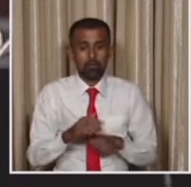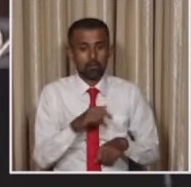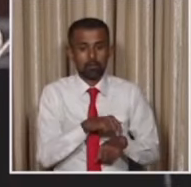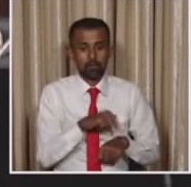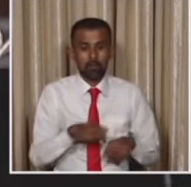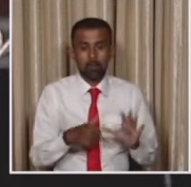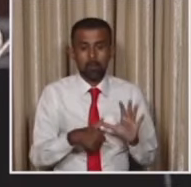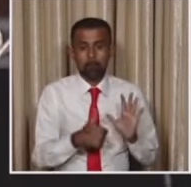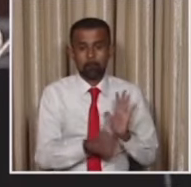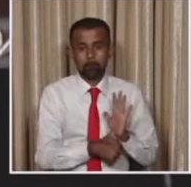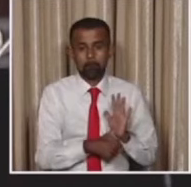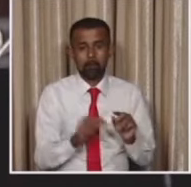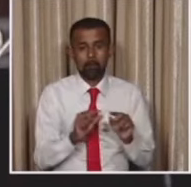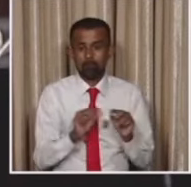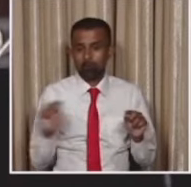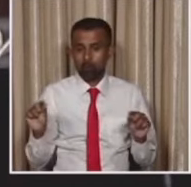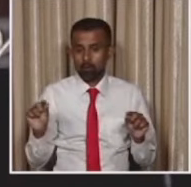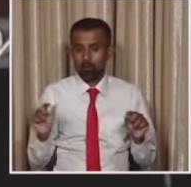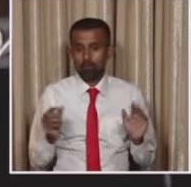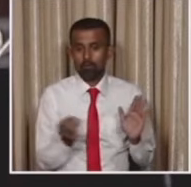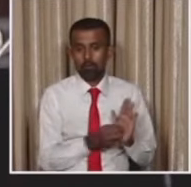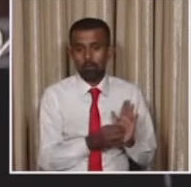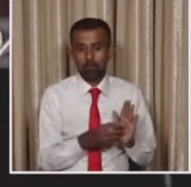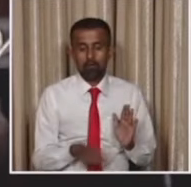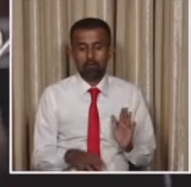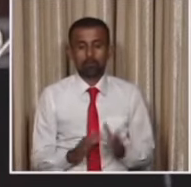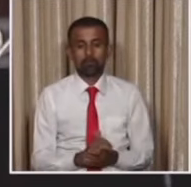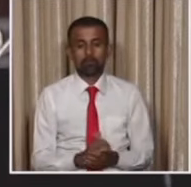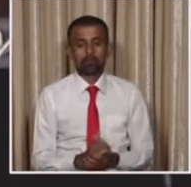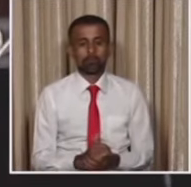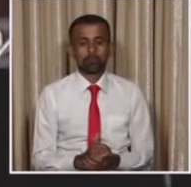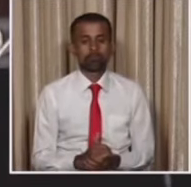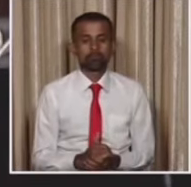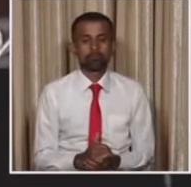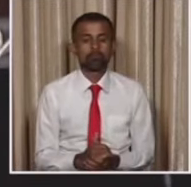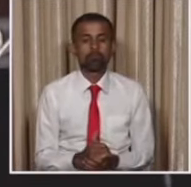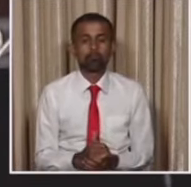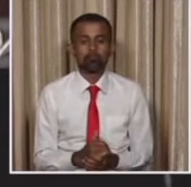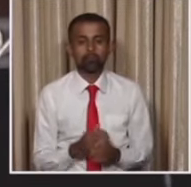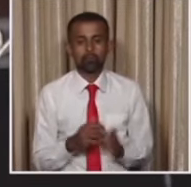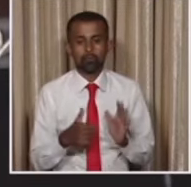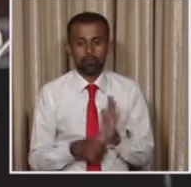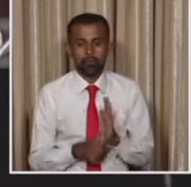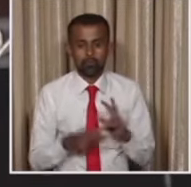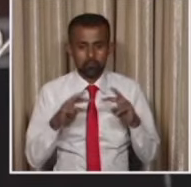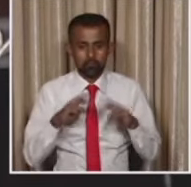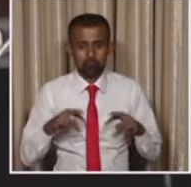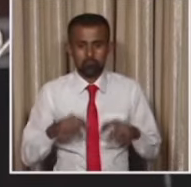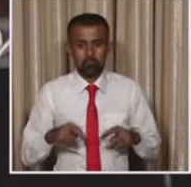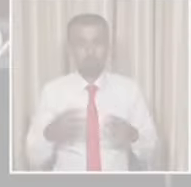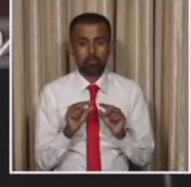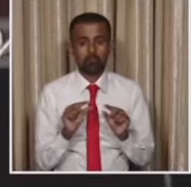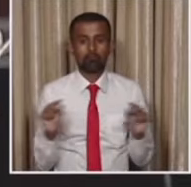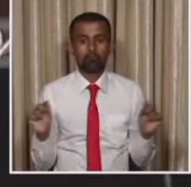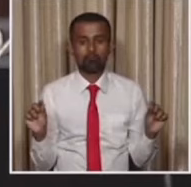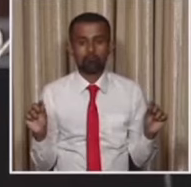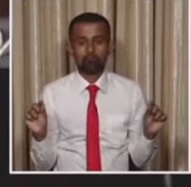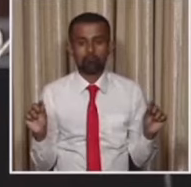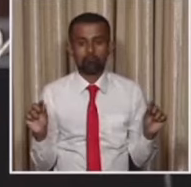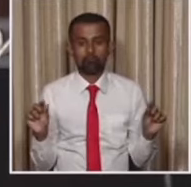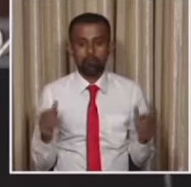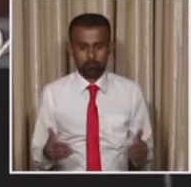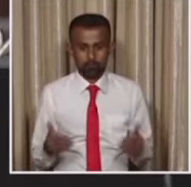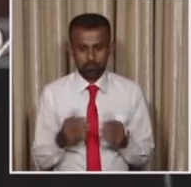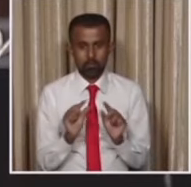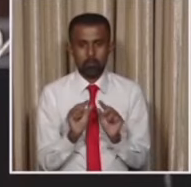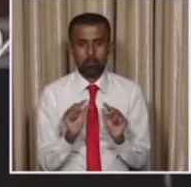පනතේ වගන්තියක් විදිහට තියෙනවා. මම ගරු මූලාසනාරුවට මන්ත්‍රීතුමනි මේ පනත අධ්‍යයනය කරා. මම වර්තමාන පනතේ තියෙන